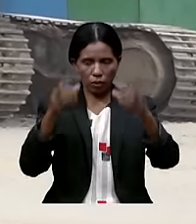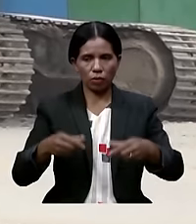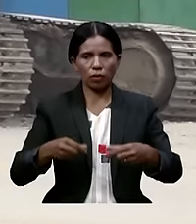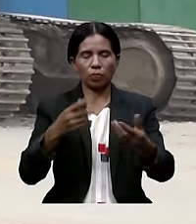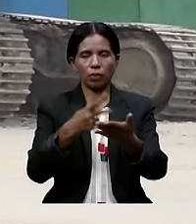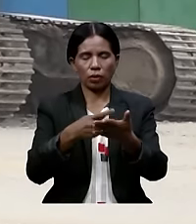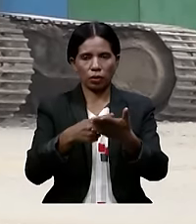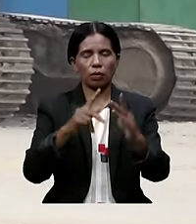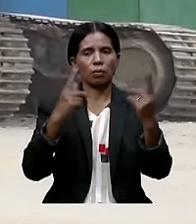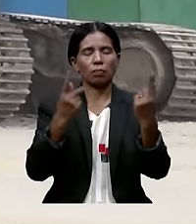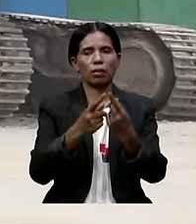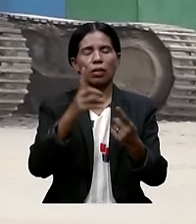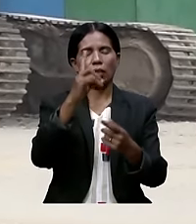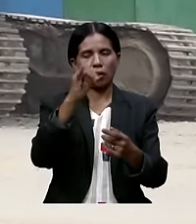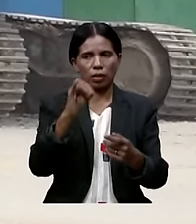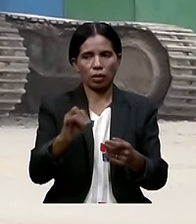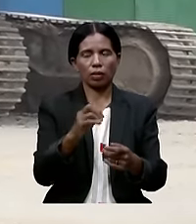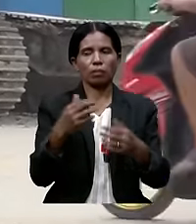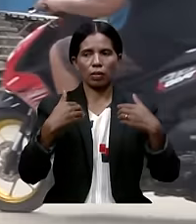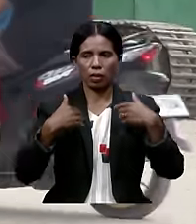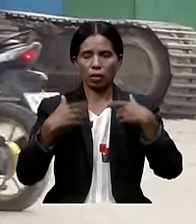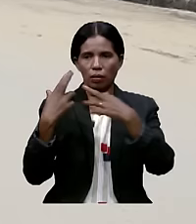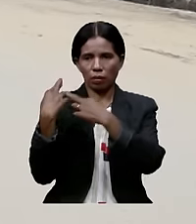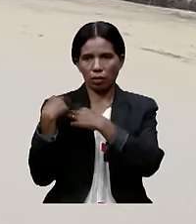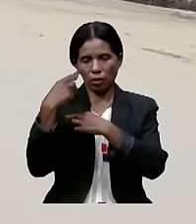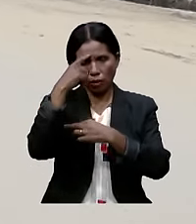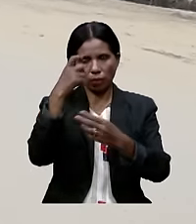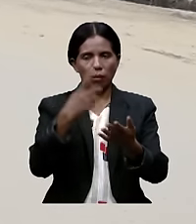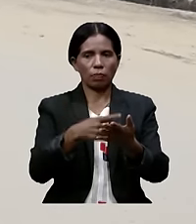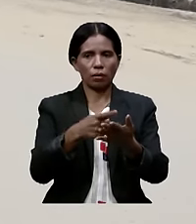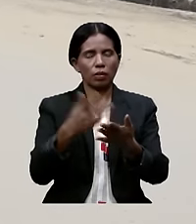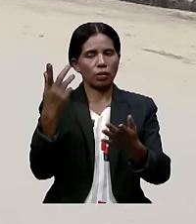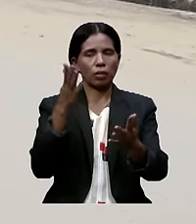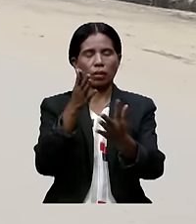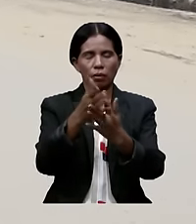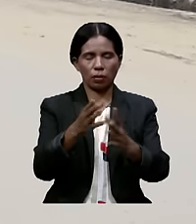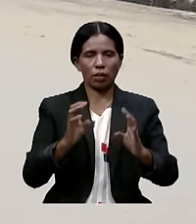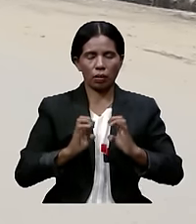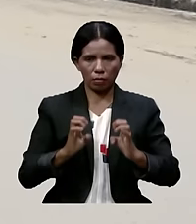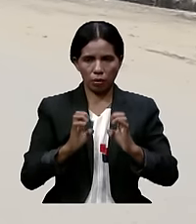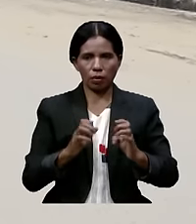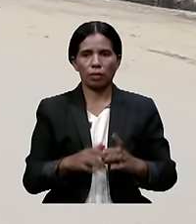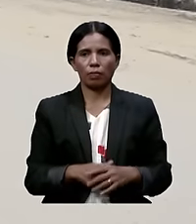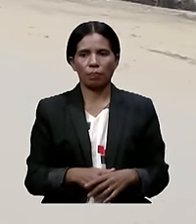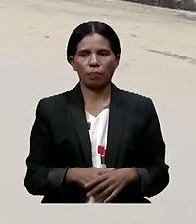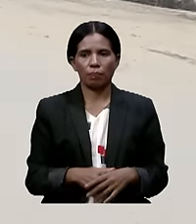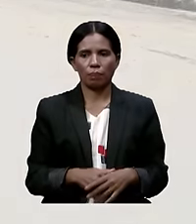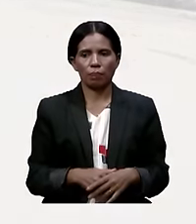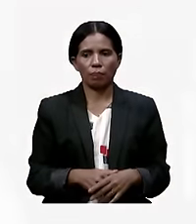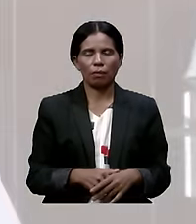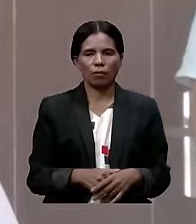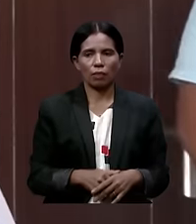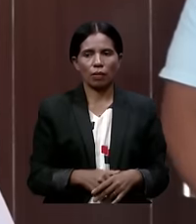projeto ne ba companhia Dili United mak responsabiliza, tamba projeto refere tama ia categoria emergência. Governo